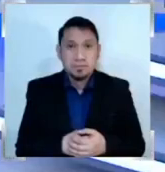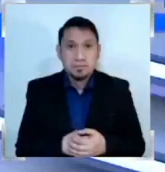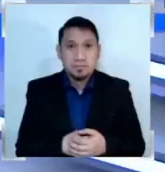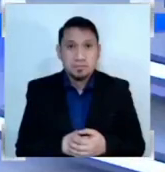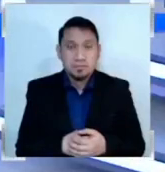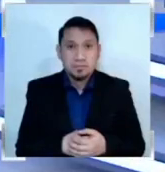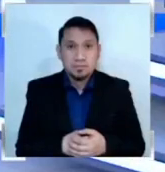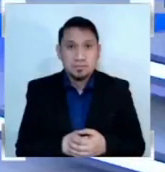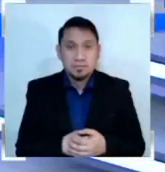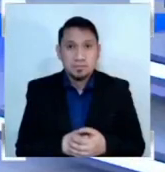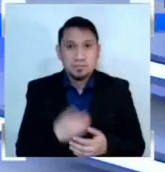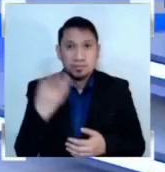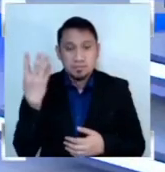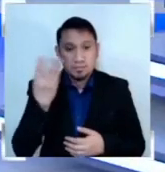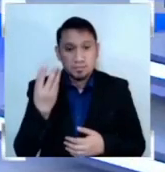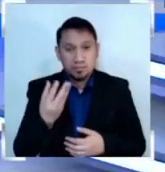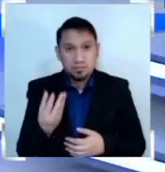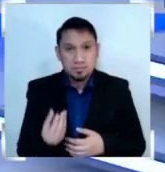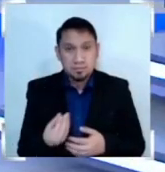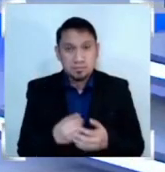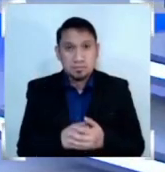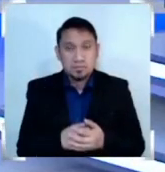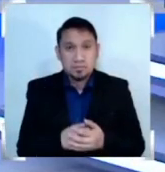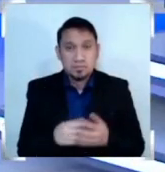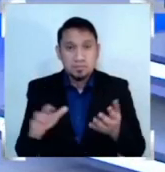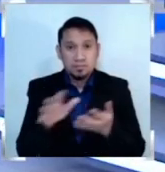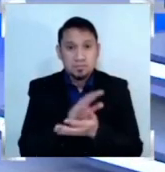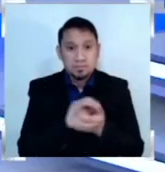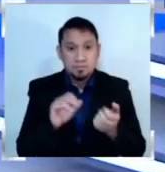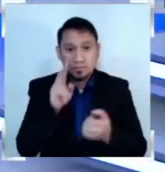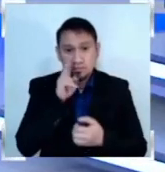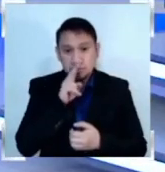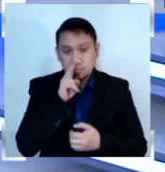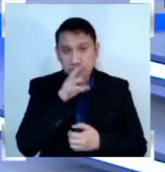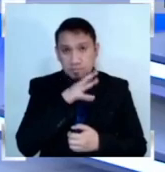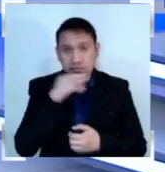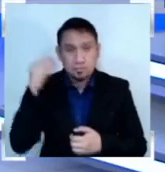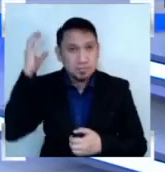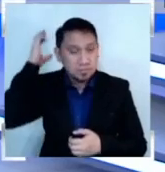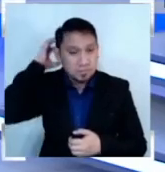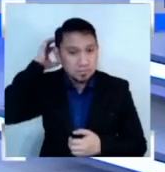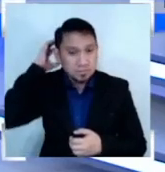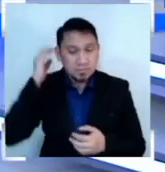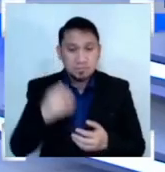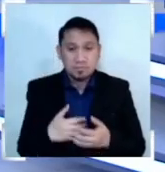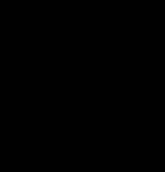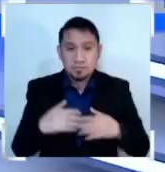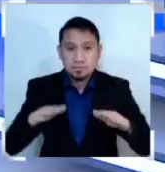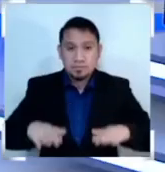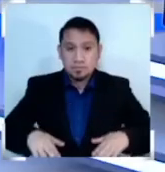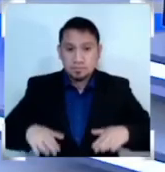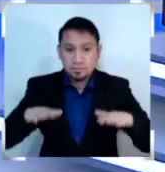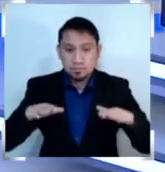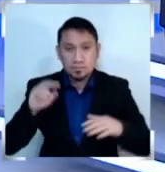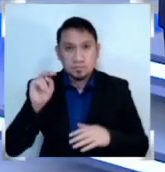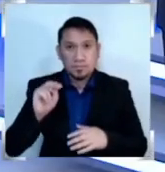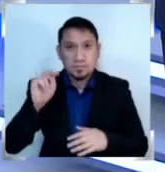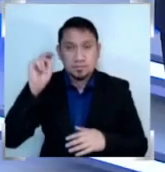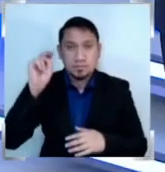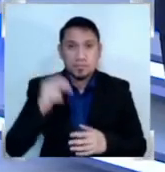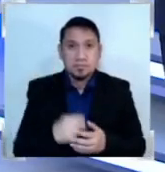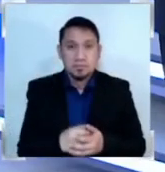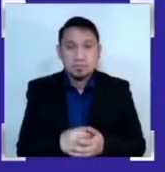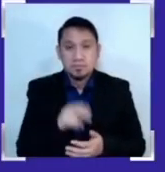Buhawi at ipo-ipo ang nanalasa sa ilang bahagi ng Visayas at Mindanao. May mga pagbaha namang naitala sa norte. Ating